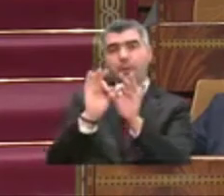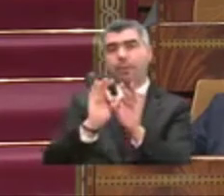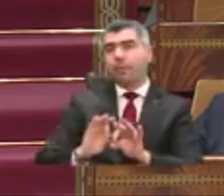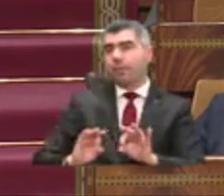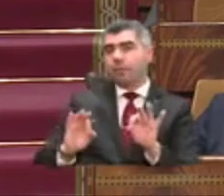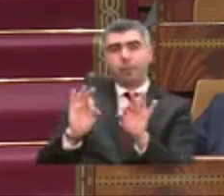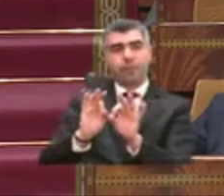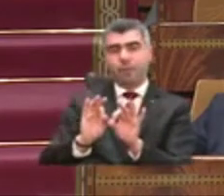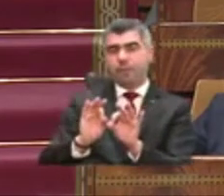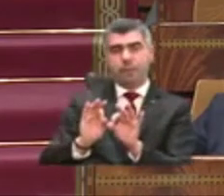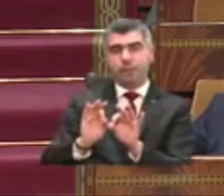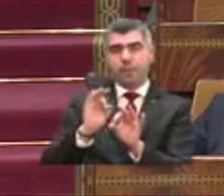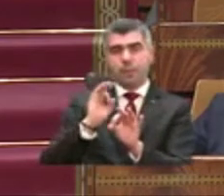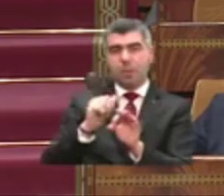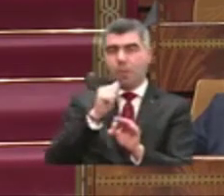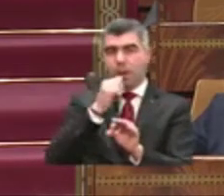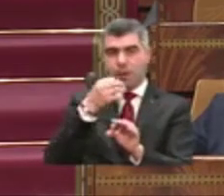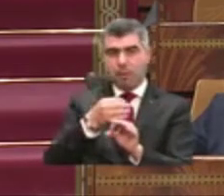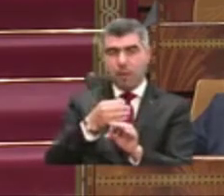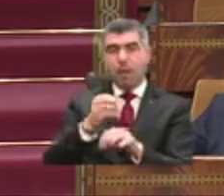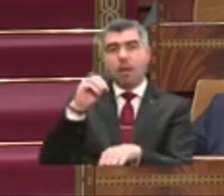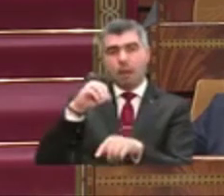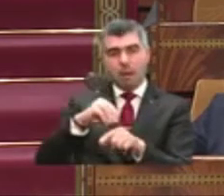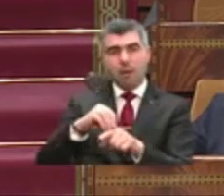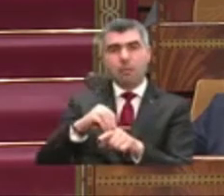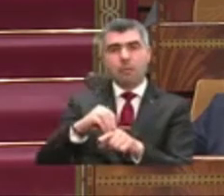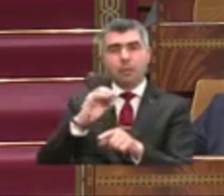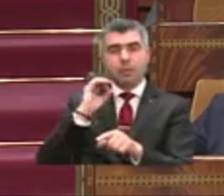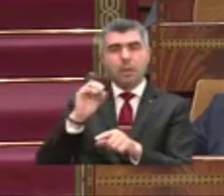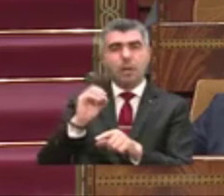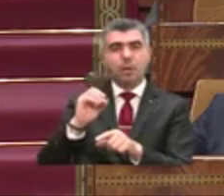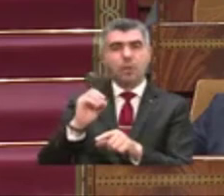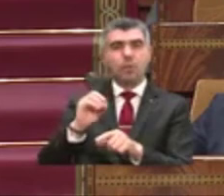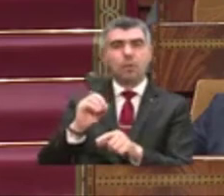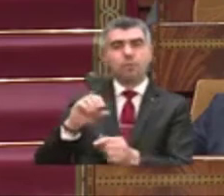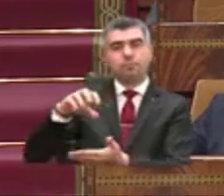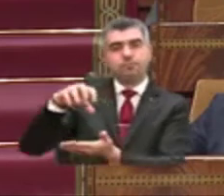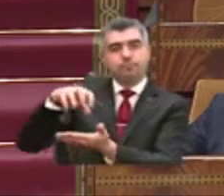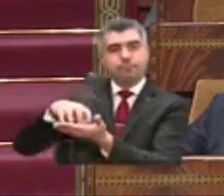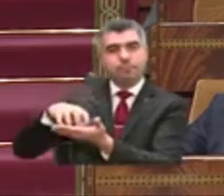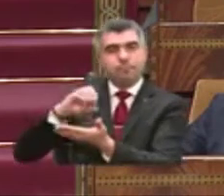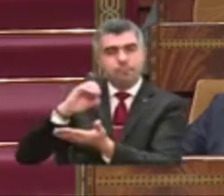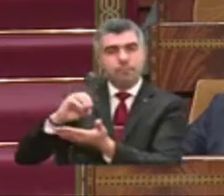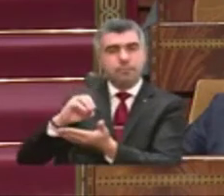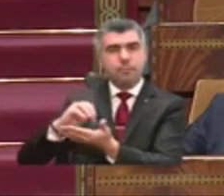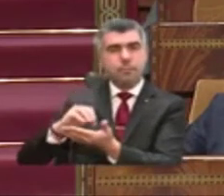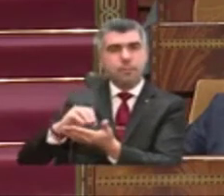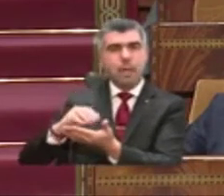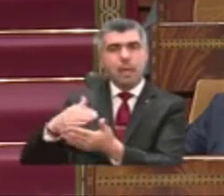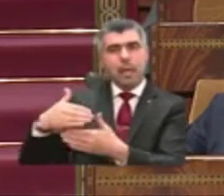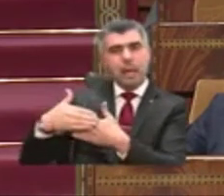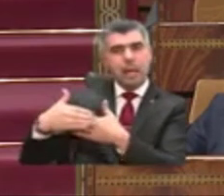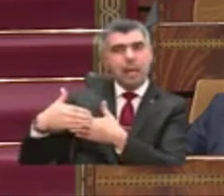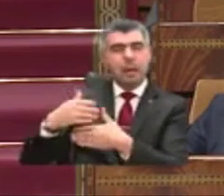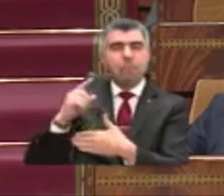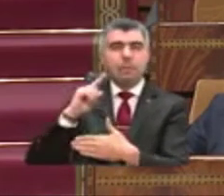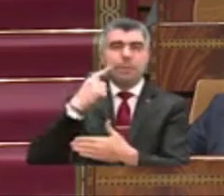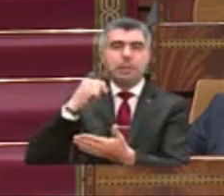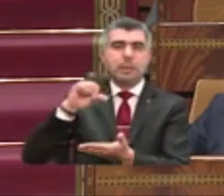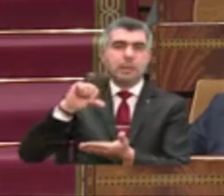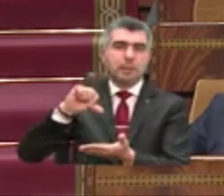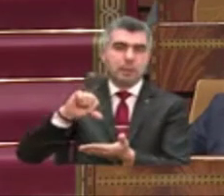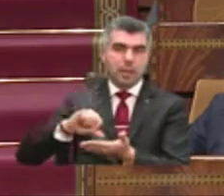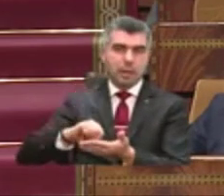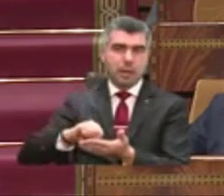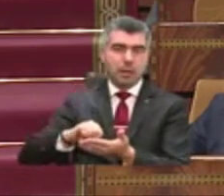هذيك المنطقه. كذلك منطقه بيرغندوز، كنعرفوا بان بيرغندوز حاليا واحد الاقليم اللي هو في واحد تصاعد